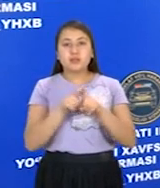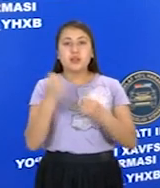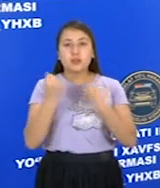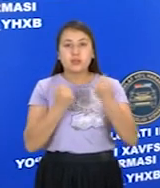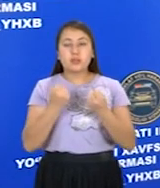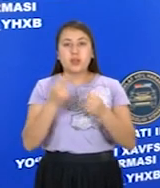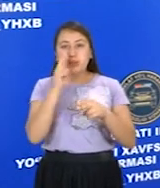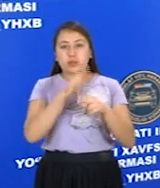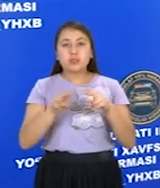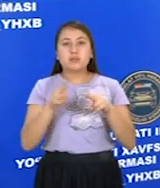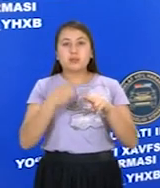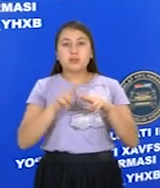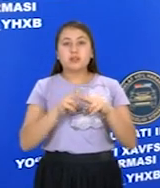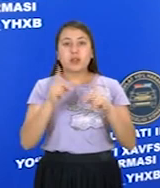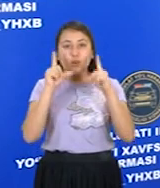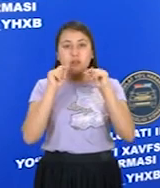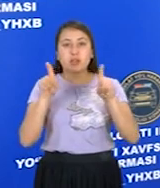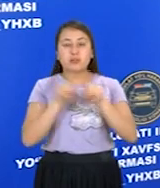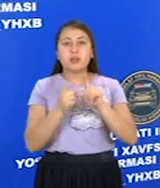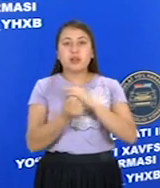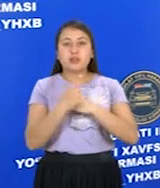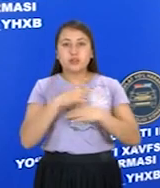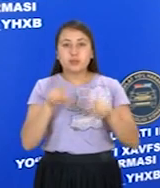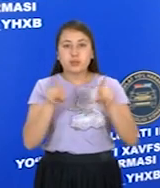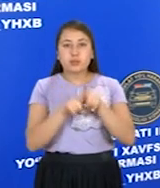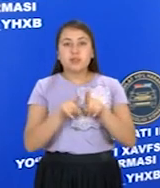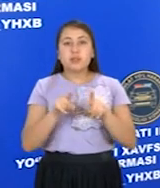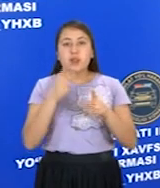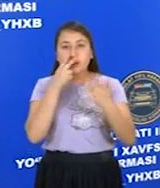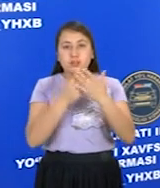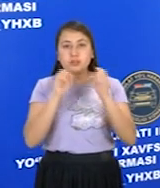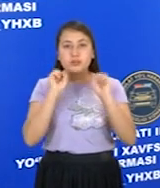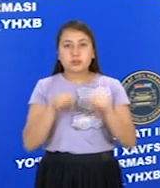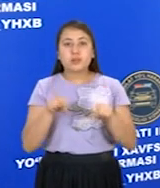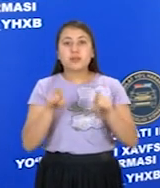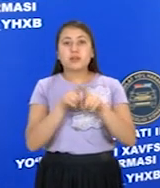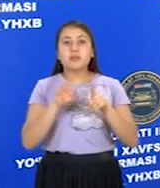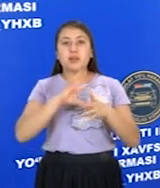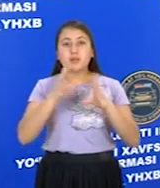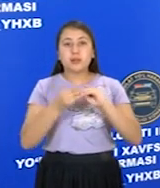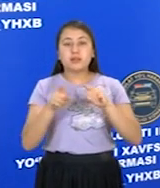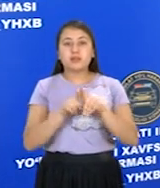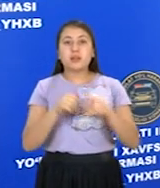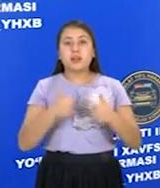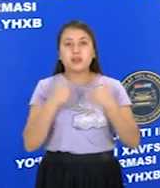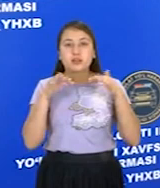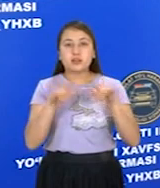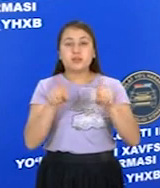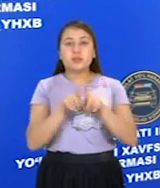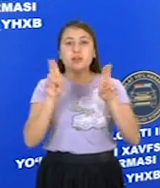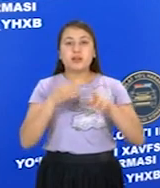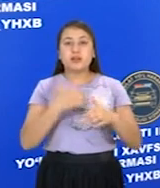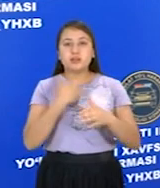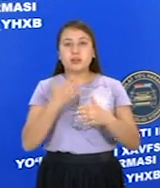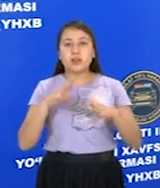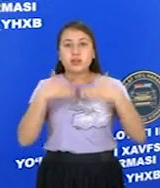rul boshqaruvini yo'qotishi, ya'ni rulda uxlab qolishi oqibatlarida sodir etilayotganliklarini kuzatishimiz mumkin. Shu o'rinda barcha harakat ishtirokchilariga yo'l harakati